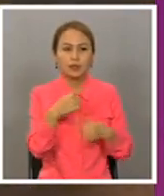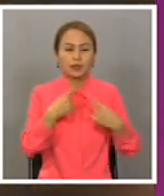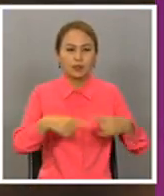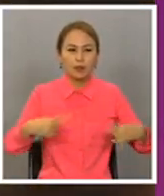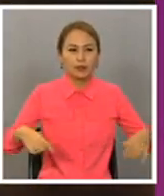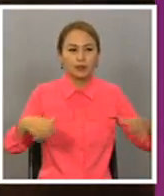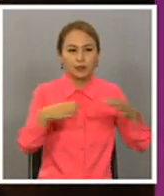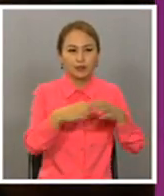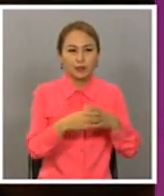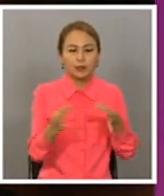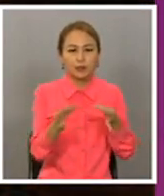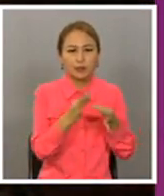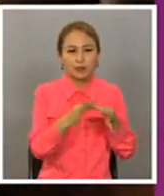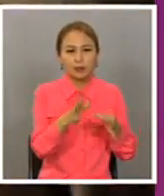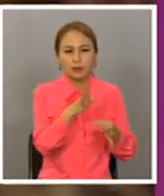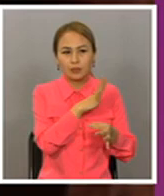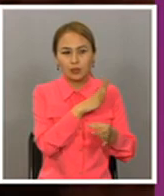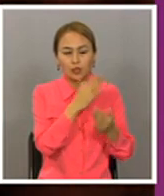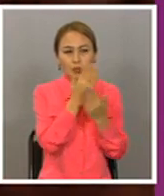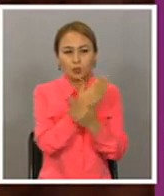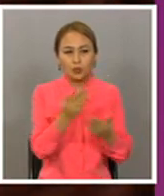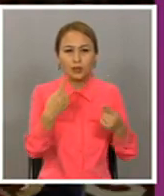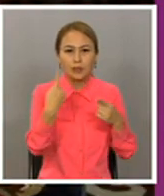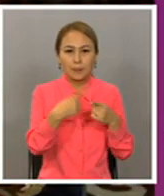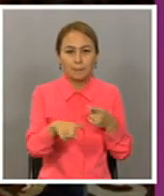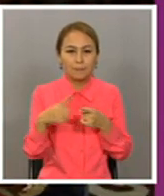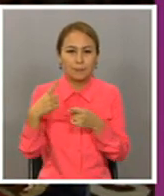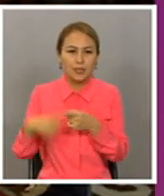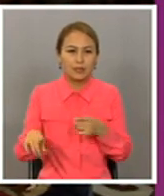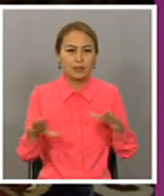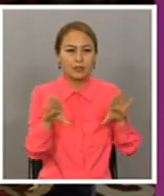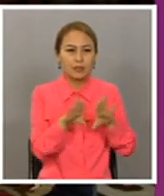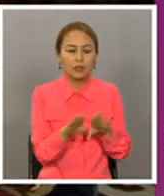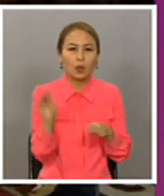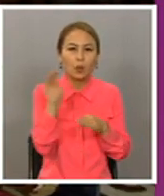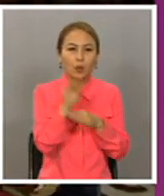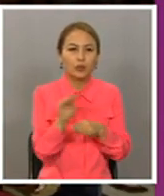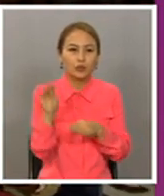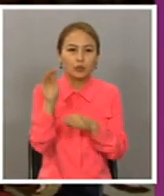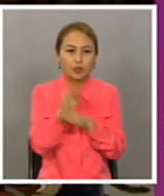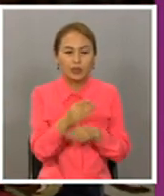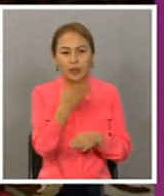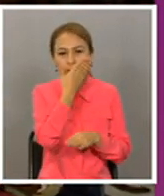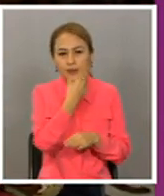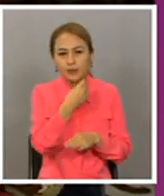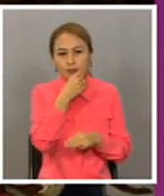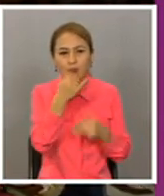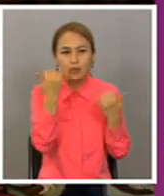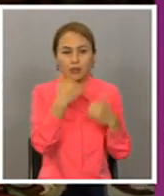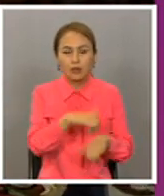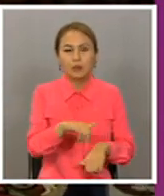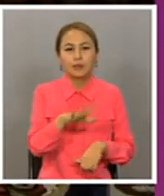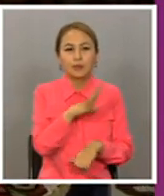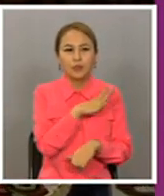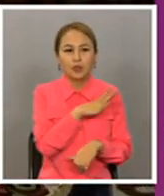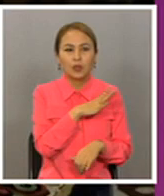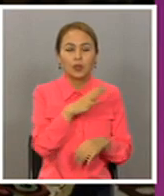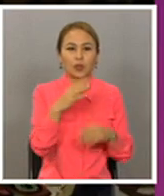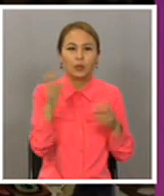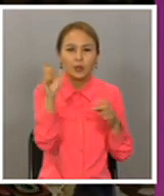де кесте тігетін. Бұлардан басқа кесте тігуде қосымша меруерт, тана, маржан,